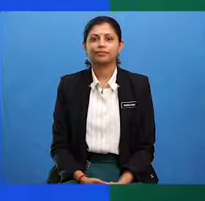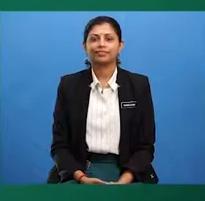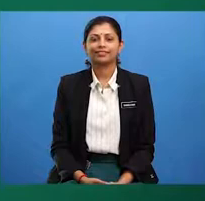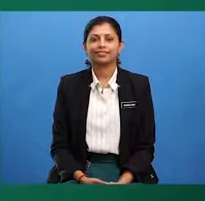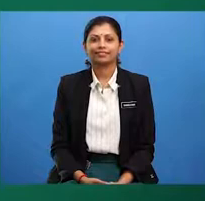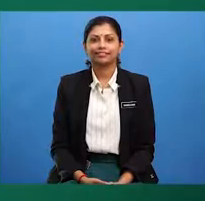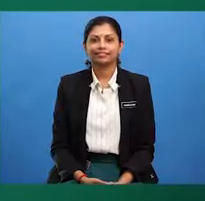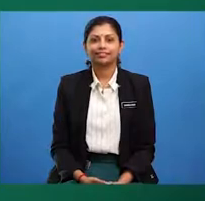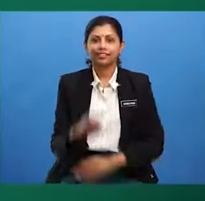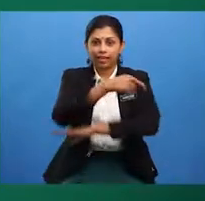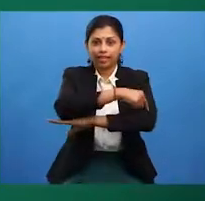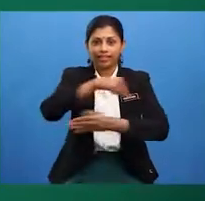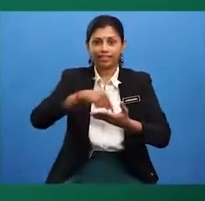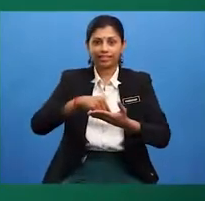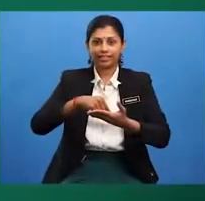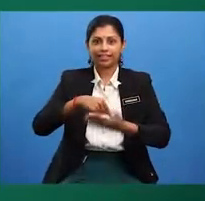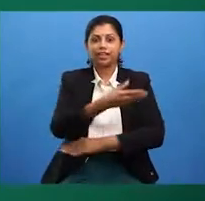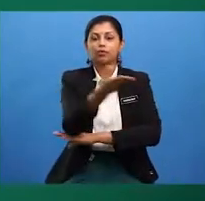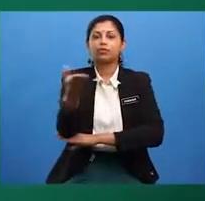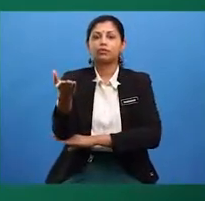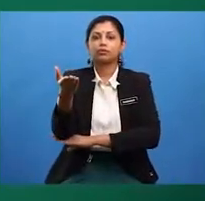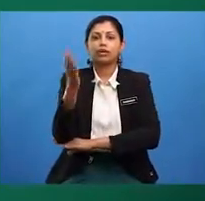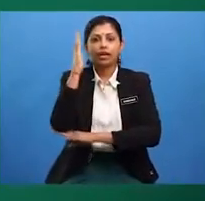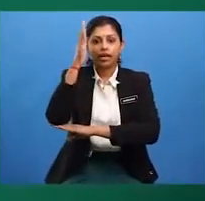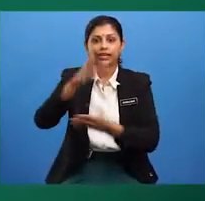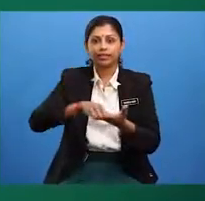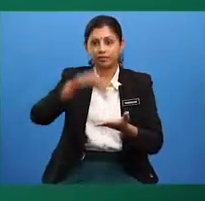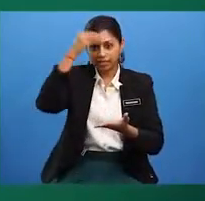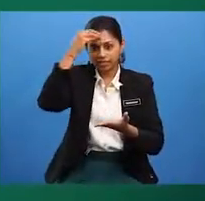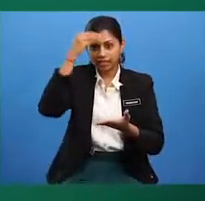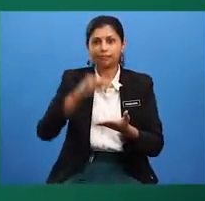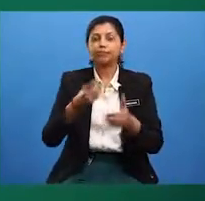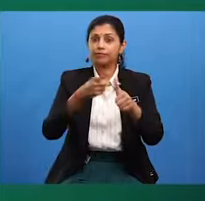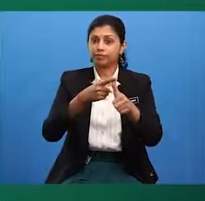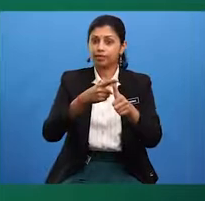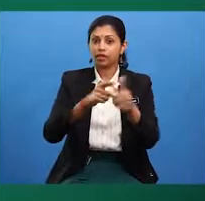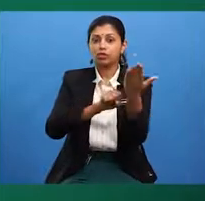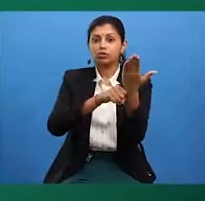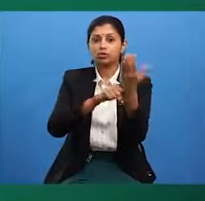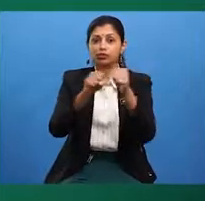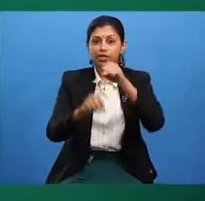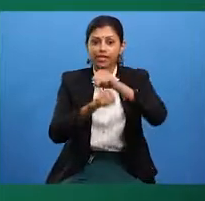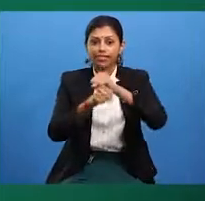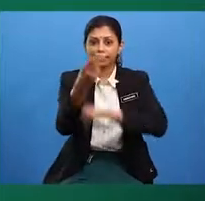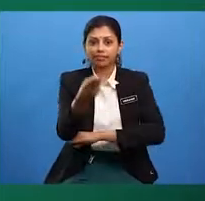Baiklah, pada hari ini kamu akan belajar tentang sumber asas bahan,